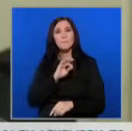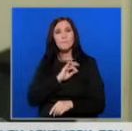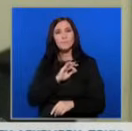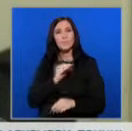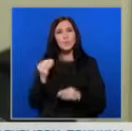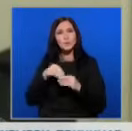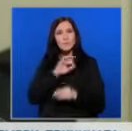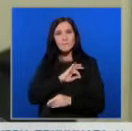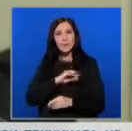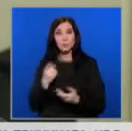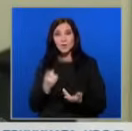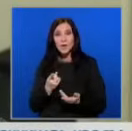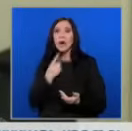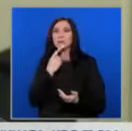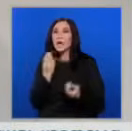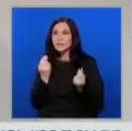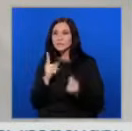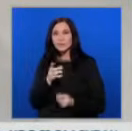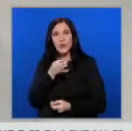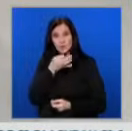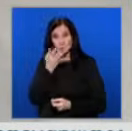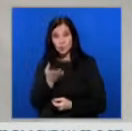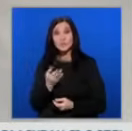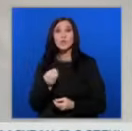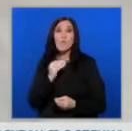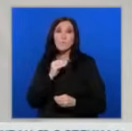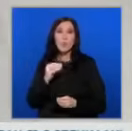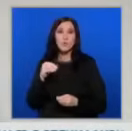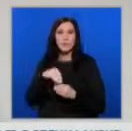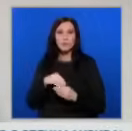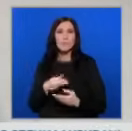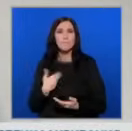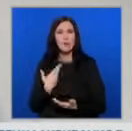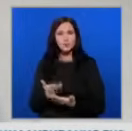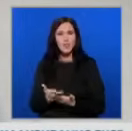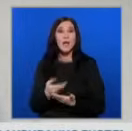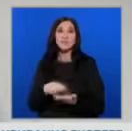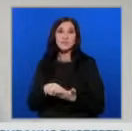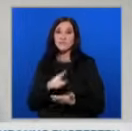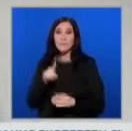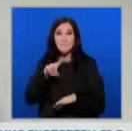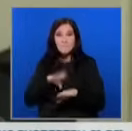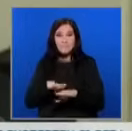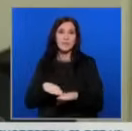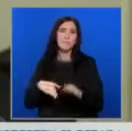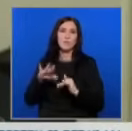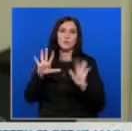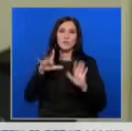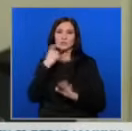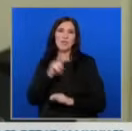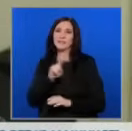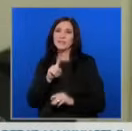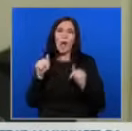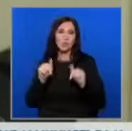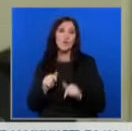които трябва да се осигурят за допълнителните предложения. Още повече таксите им не са пипани повече от 10 години, така че са доста